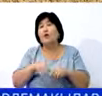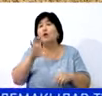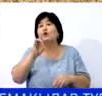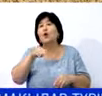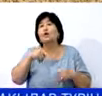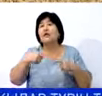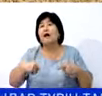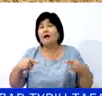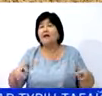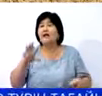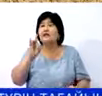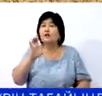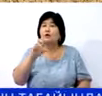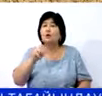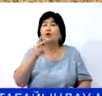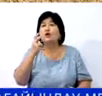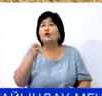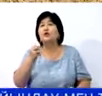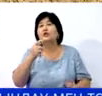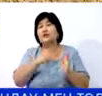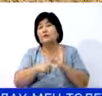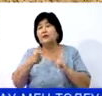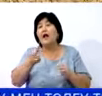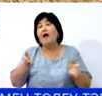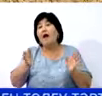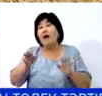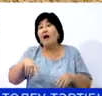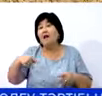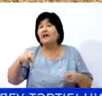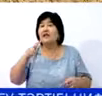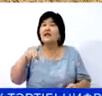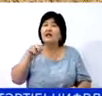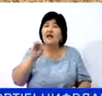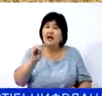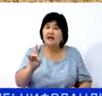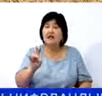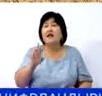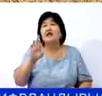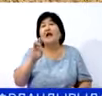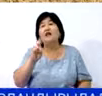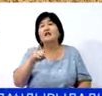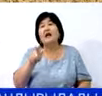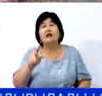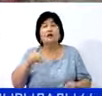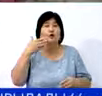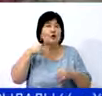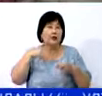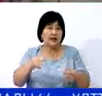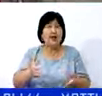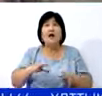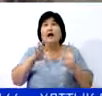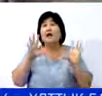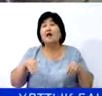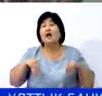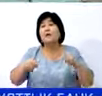сорттары сыр сұлуы 270 гектар, қалғаны лидер, янтар күріштері егілген. Жалпы